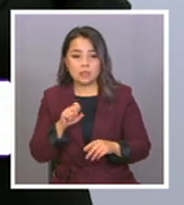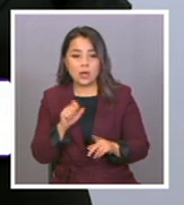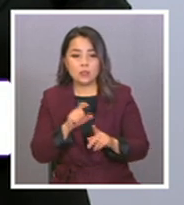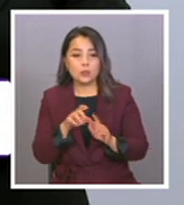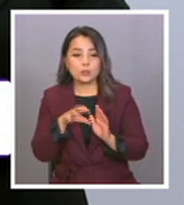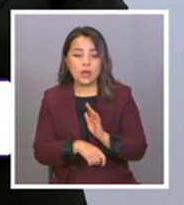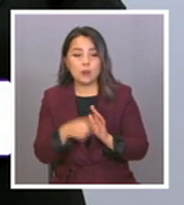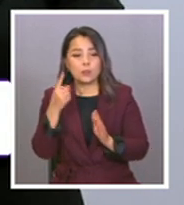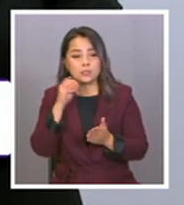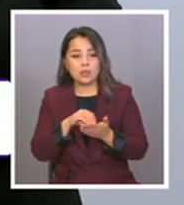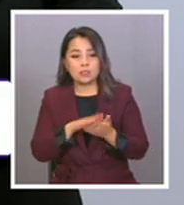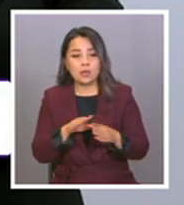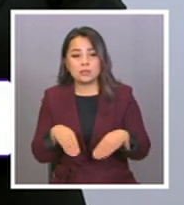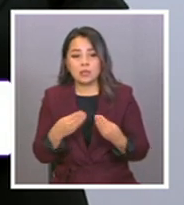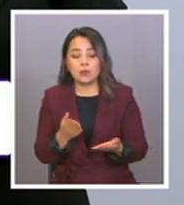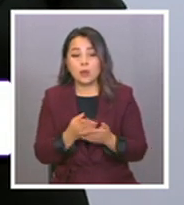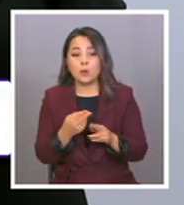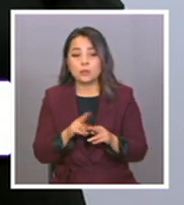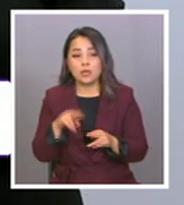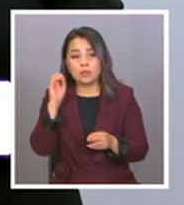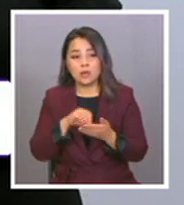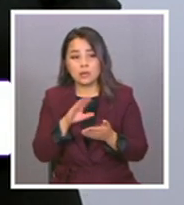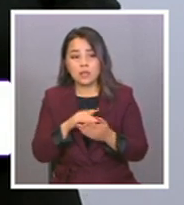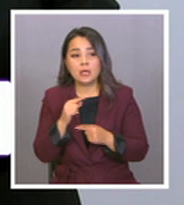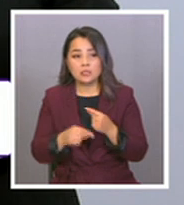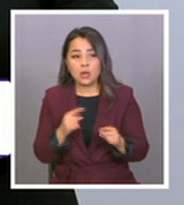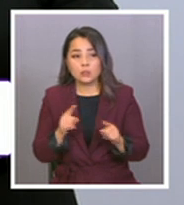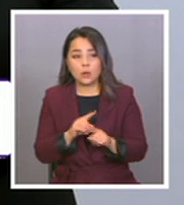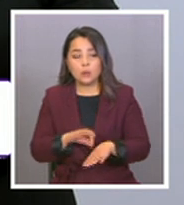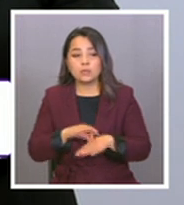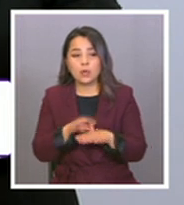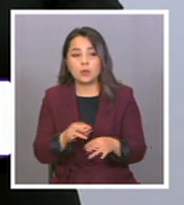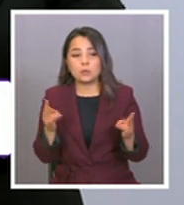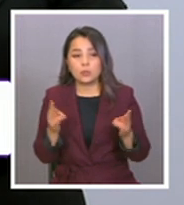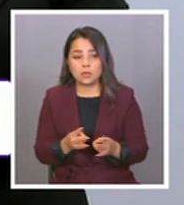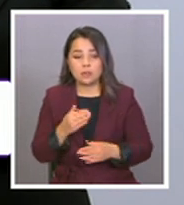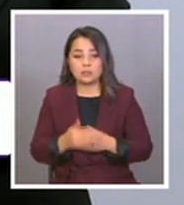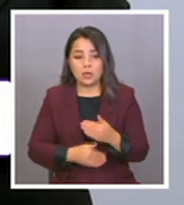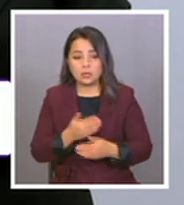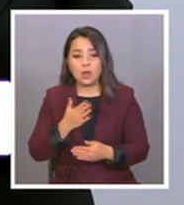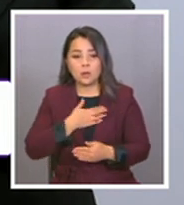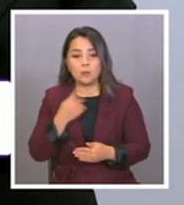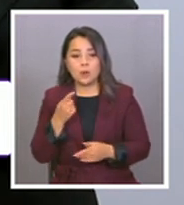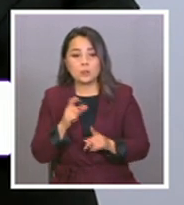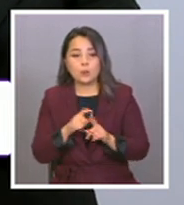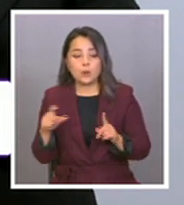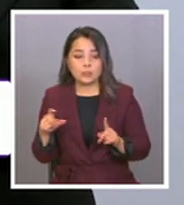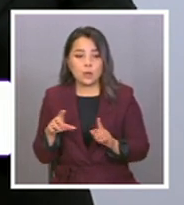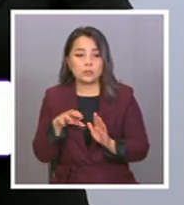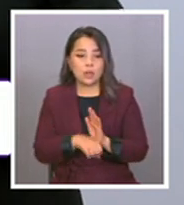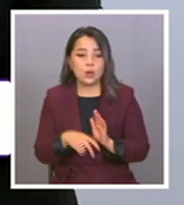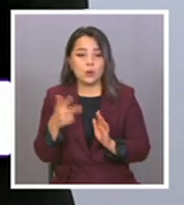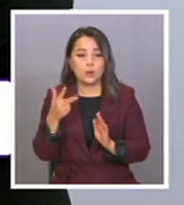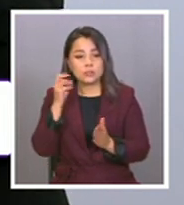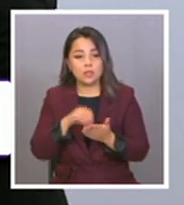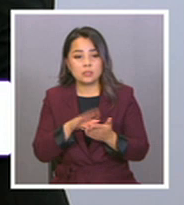цифр беріледі. Сол цифр бойынша келесі қадамдарға өтіп отыруымыз қажет. Бізде бірінші сөйлемнің соңында үш цифры